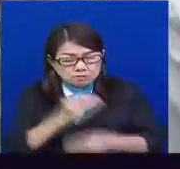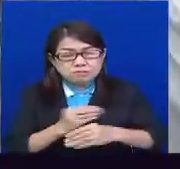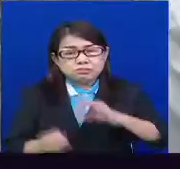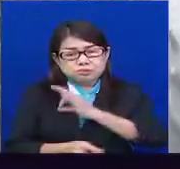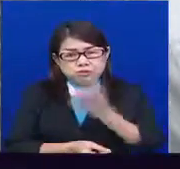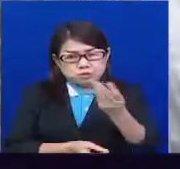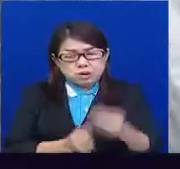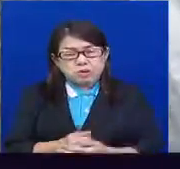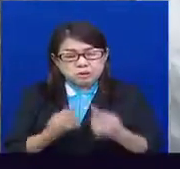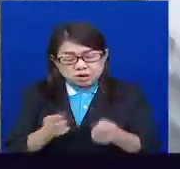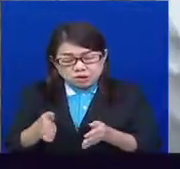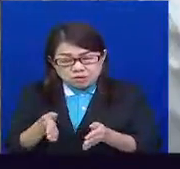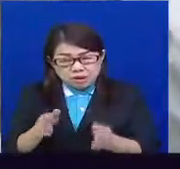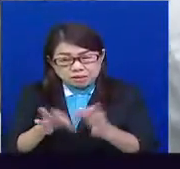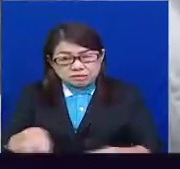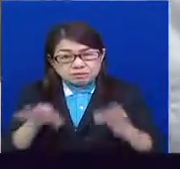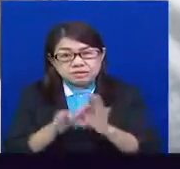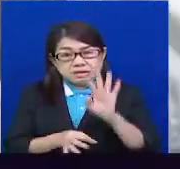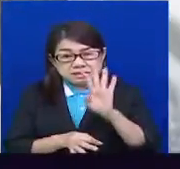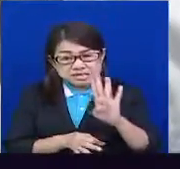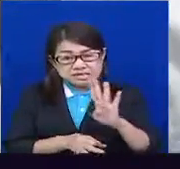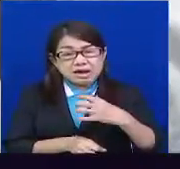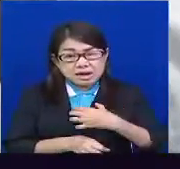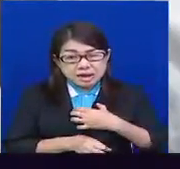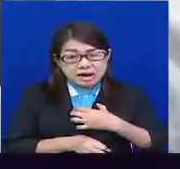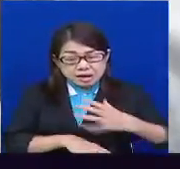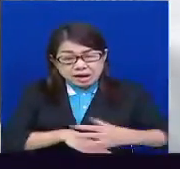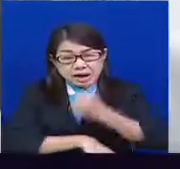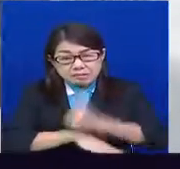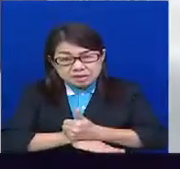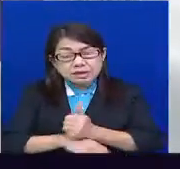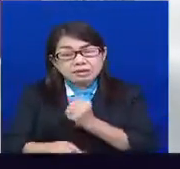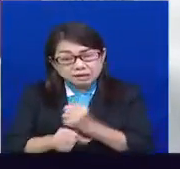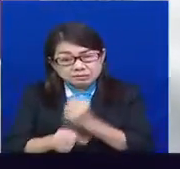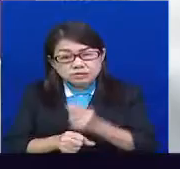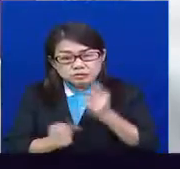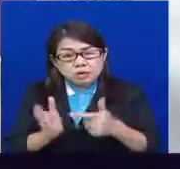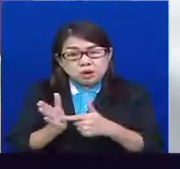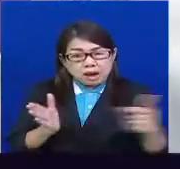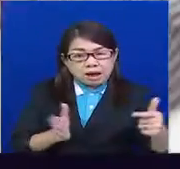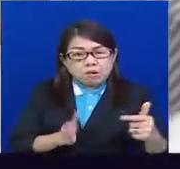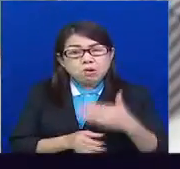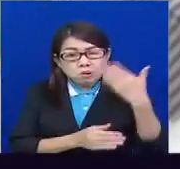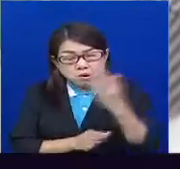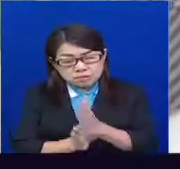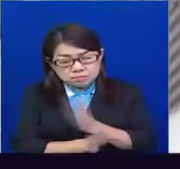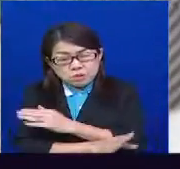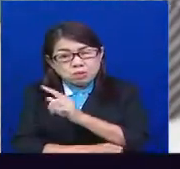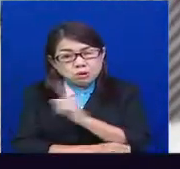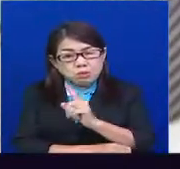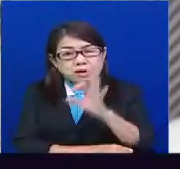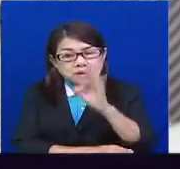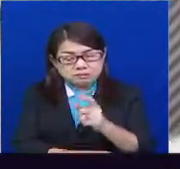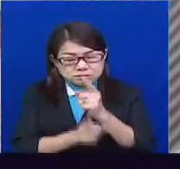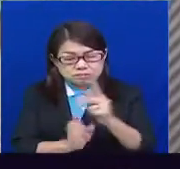หากจะลงเล่นทางการเมืองต้องลาออกจากตำแหน่งภายใน 90วันนับแต่วันที่รัฐธรรมนูญประกาศใช้ซึ่งคาดว่าประมาณ